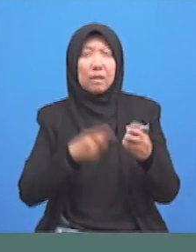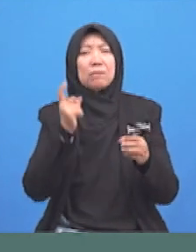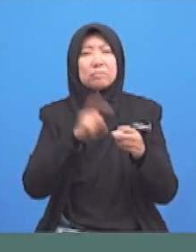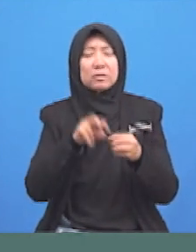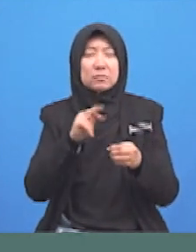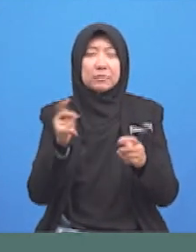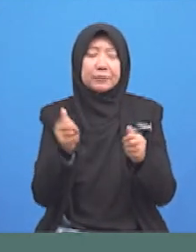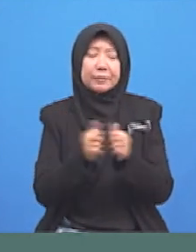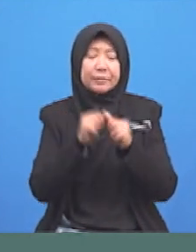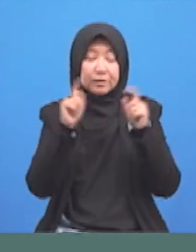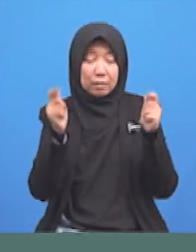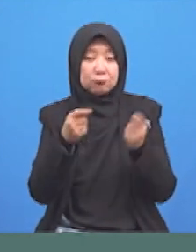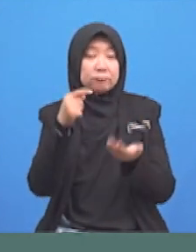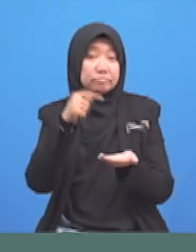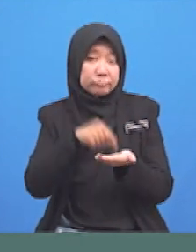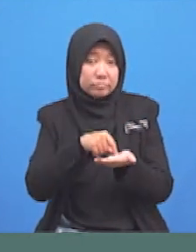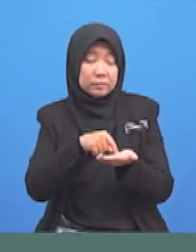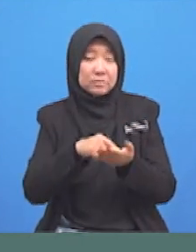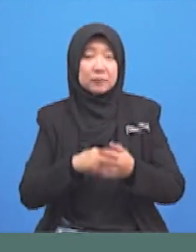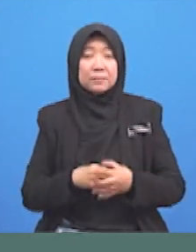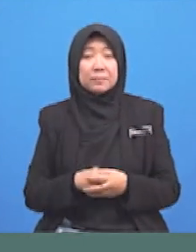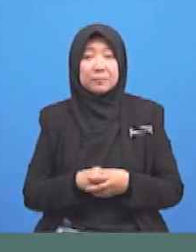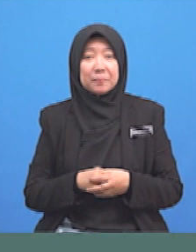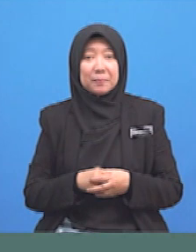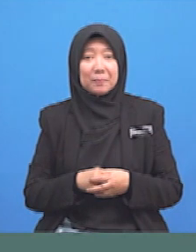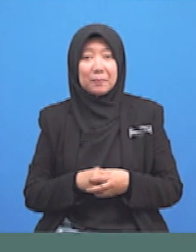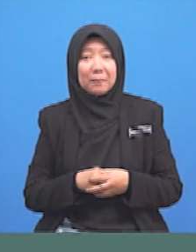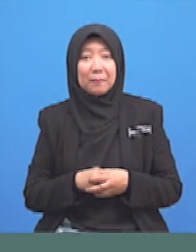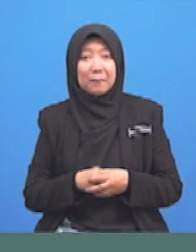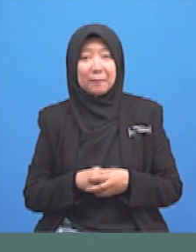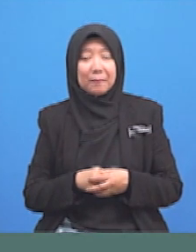tajuk kita mengenai negeri-negeri Melayu Bersekutu ini?